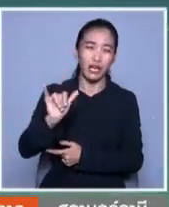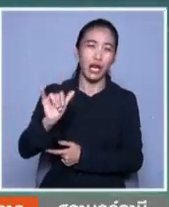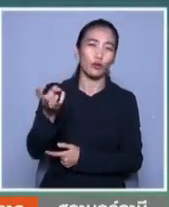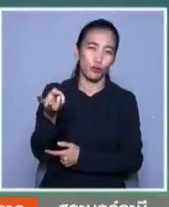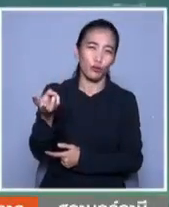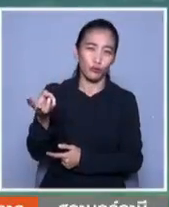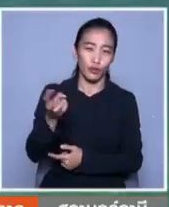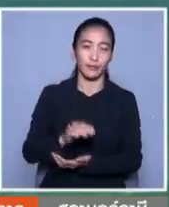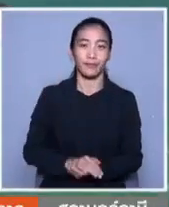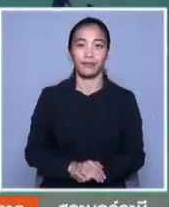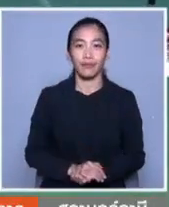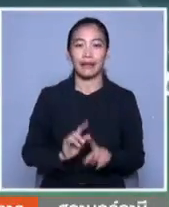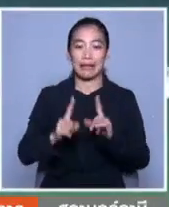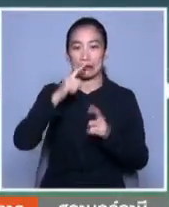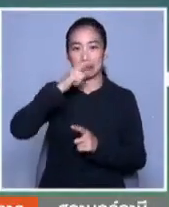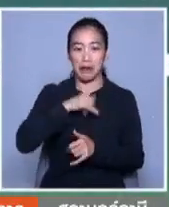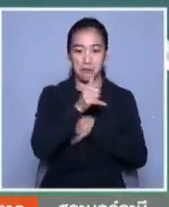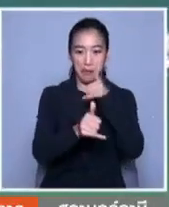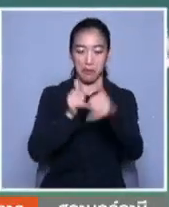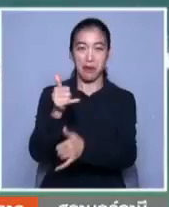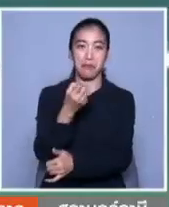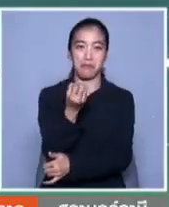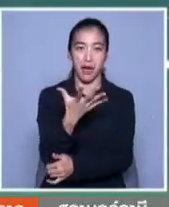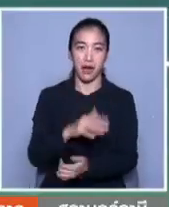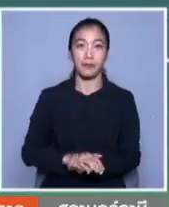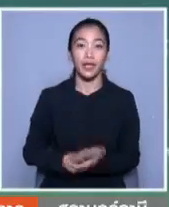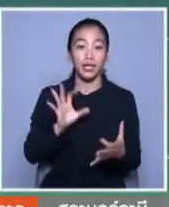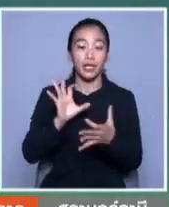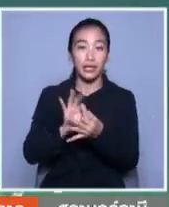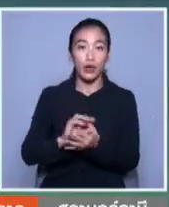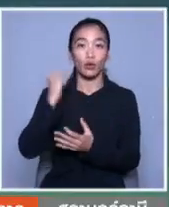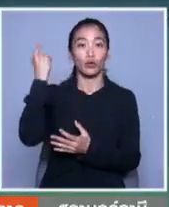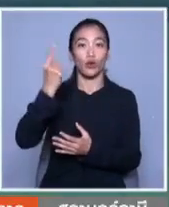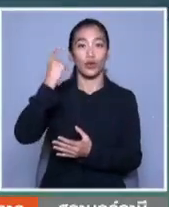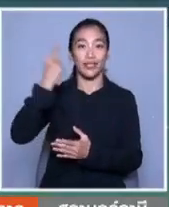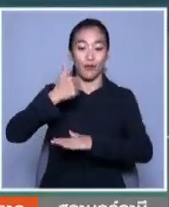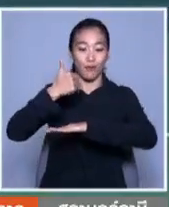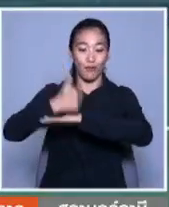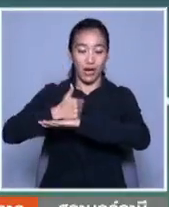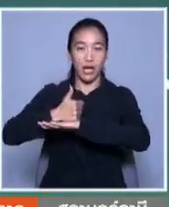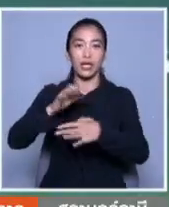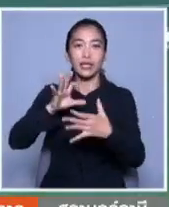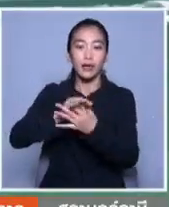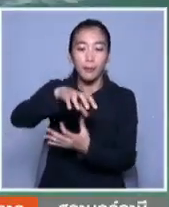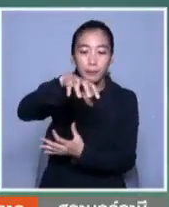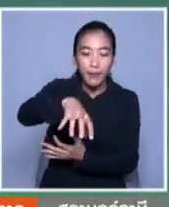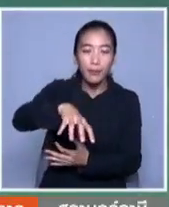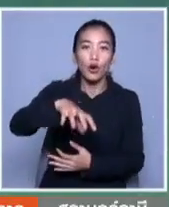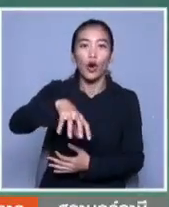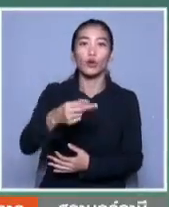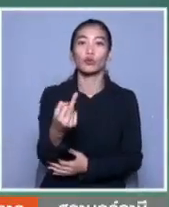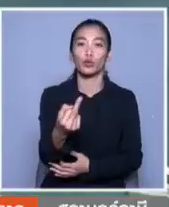ซึ่งทางคุณสุภการยอดฉุนผู้อำนวยการการท่องเที่ยวแห่งประเทศไทยสำนักงานเกาะสมุยเปิดเผยว่าต